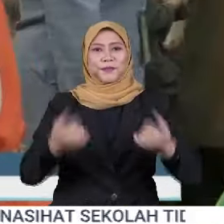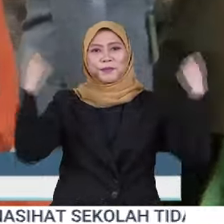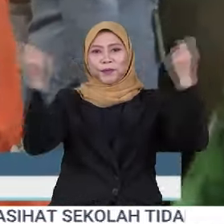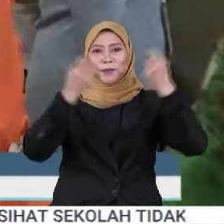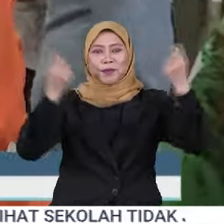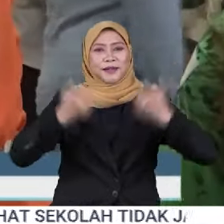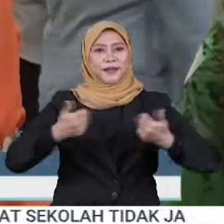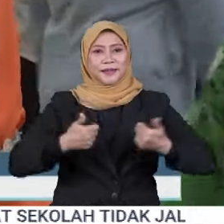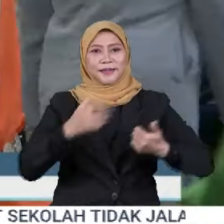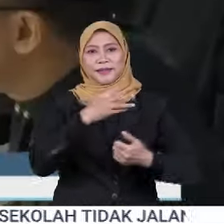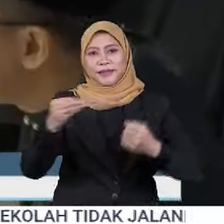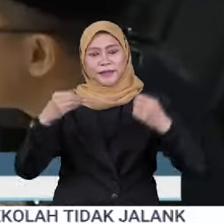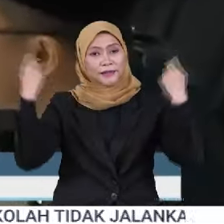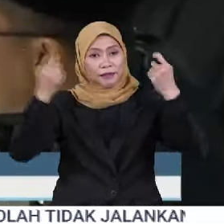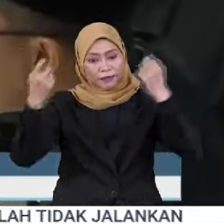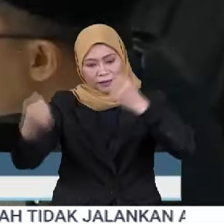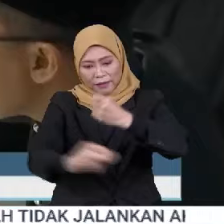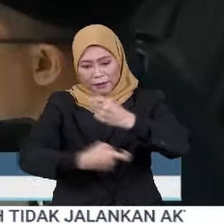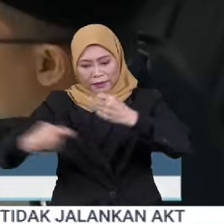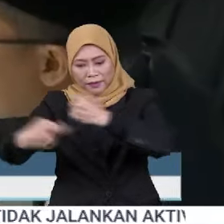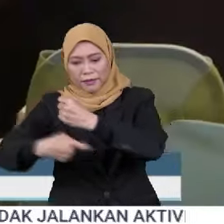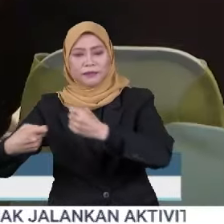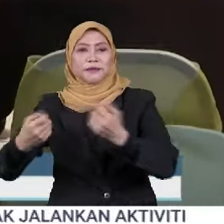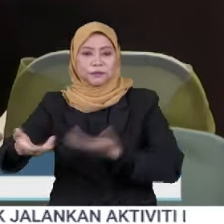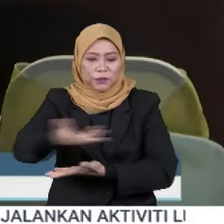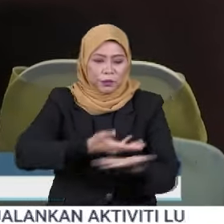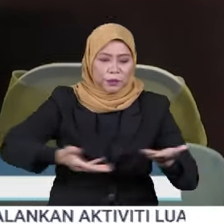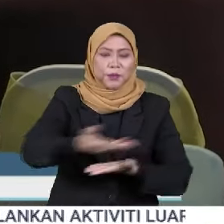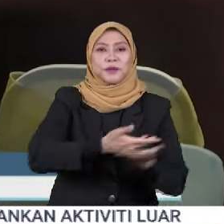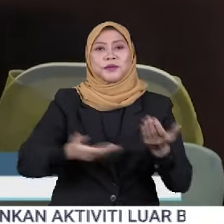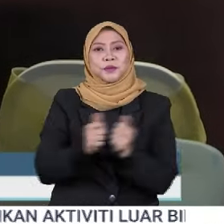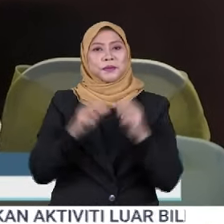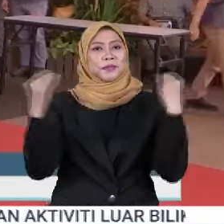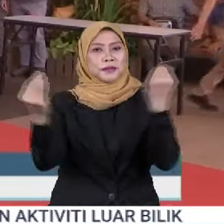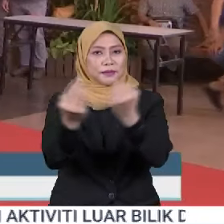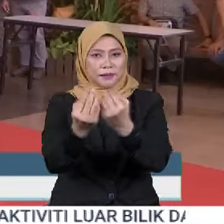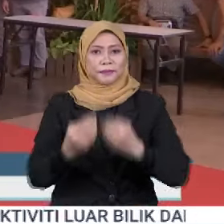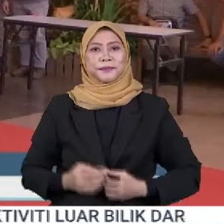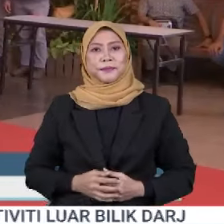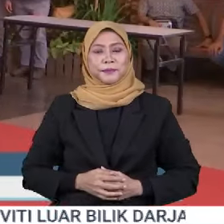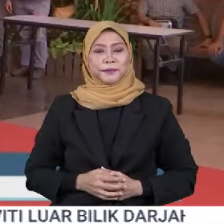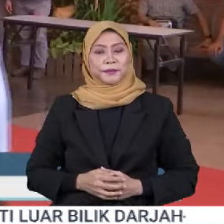hari raya dan keamanan sekaligus mendekatkan si SB dengan masyarakat setempat